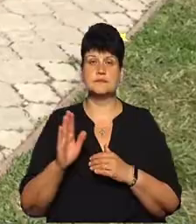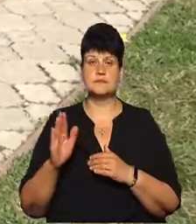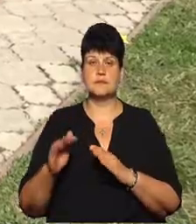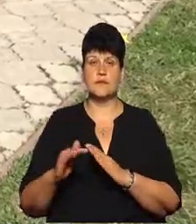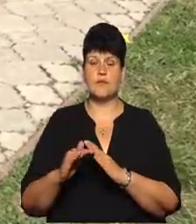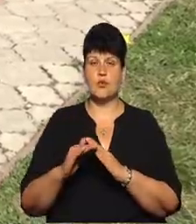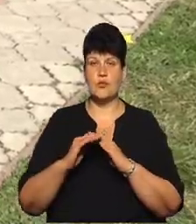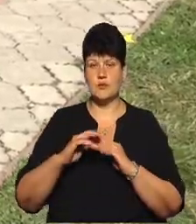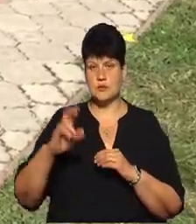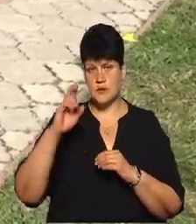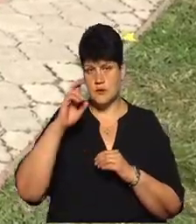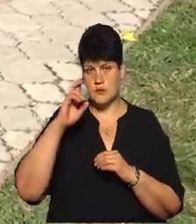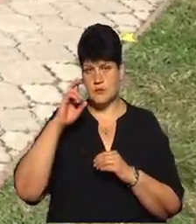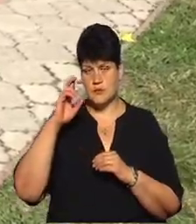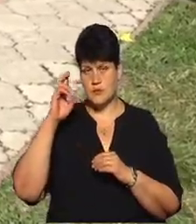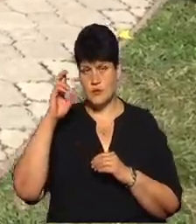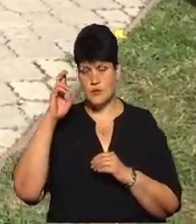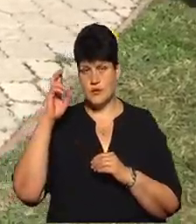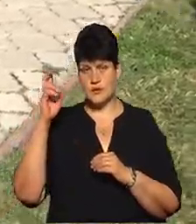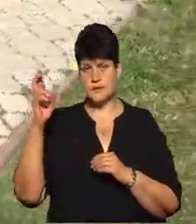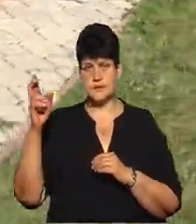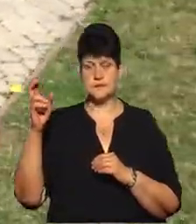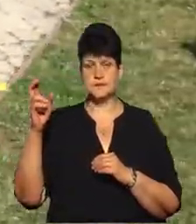Бога, бо він для нас є